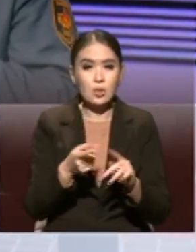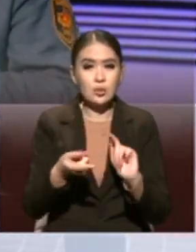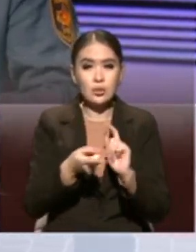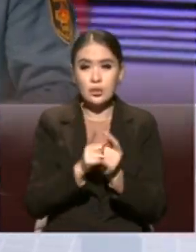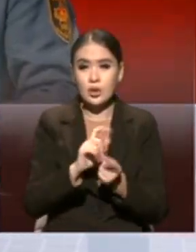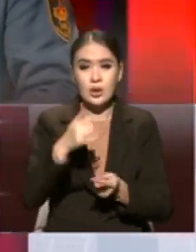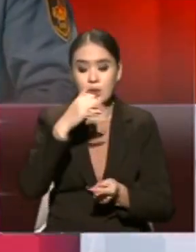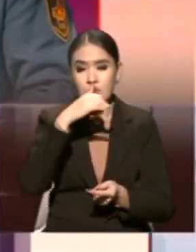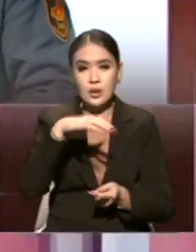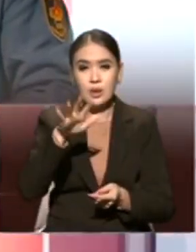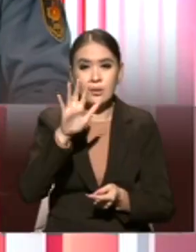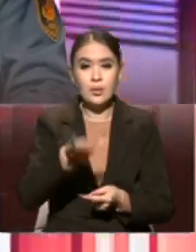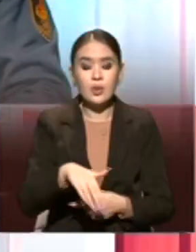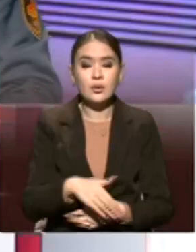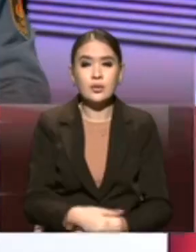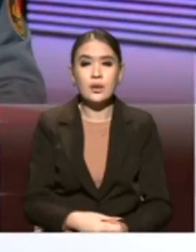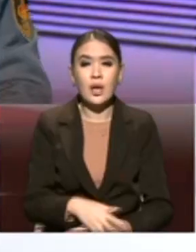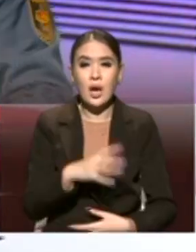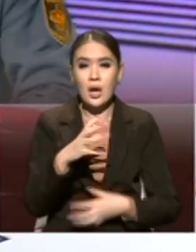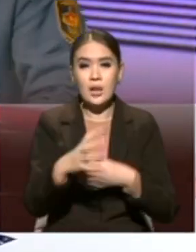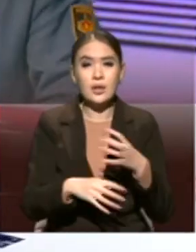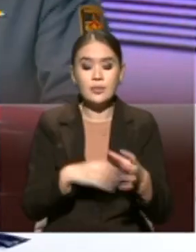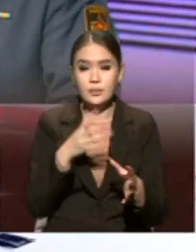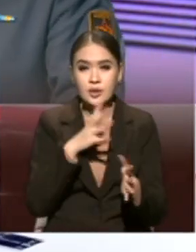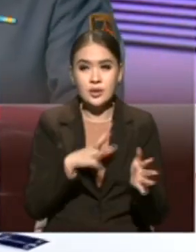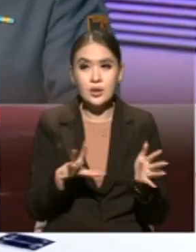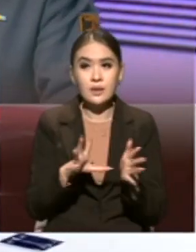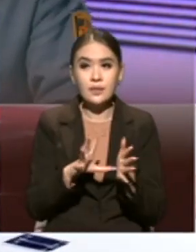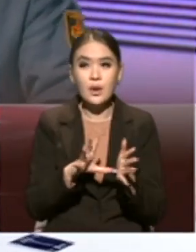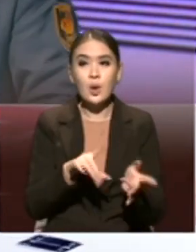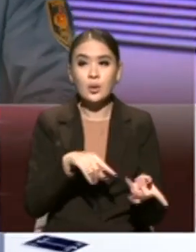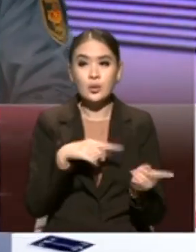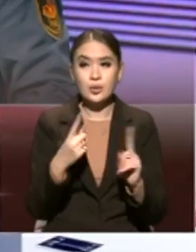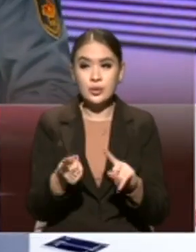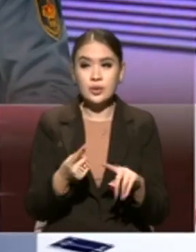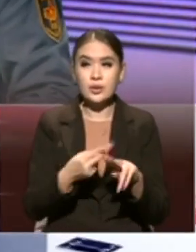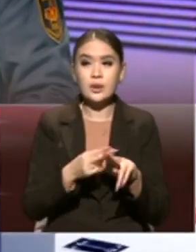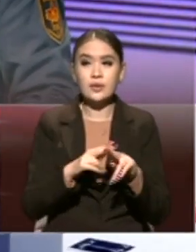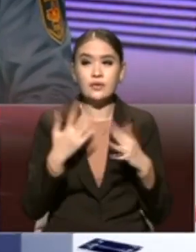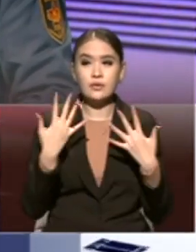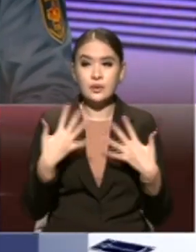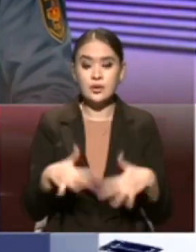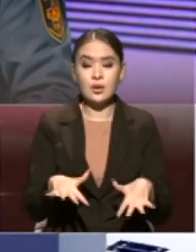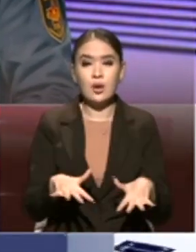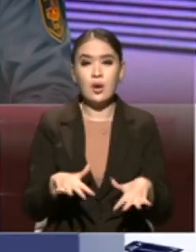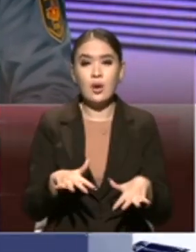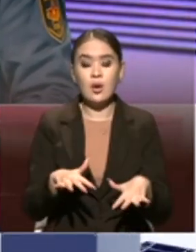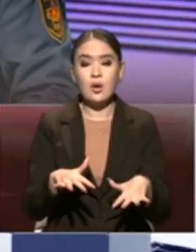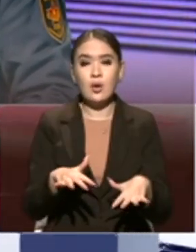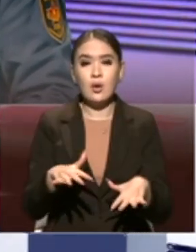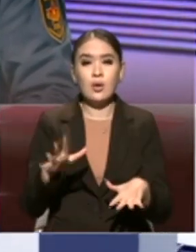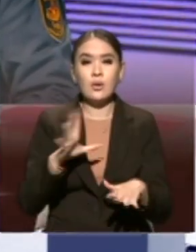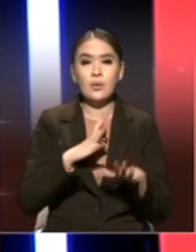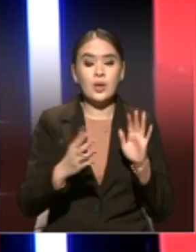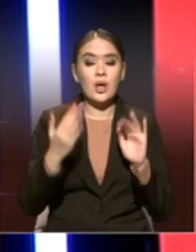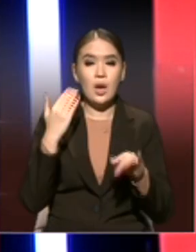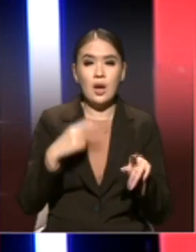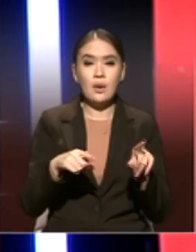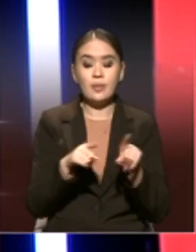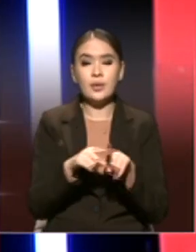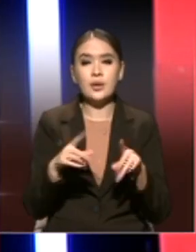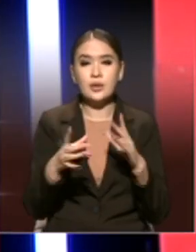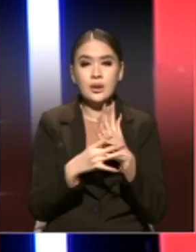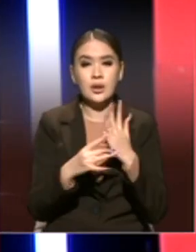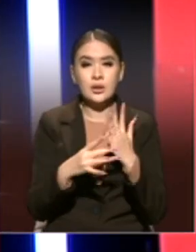алмайды. Руслан мырза, қазір енді әлем цифрландыруға көшіп жатыр ғой. Солай емес пе? Цифрландыруға көшіп жатыр. Ертең мысалға ұлттық бірыңғай тестіні